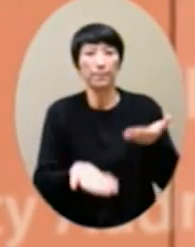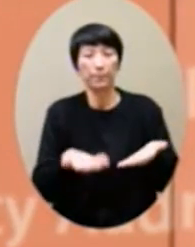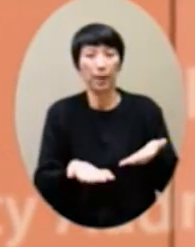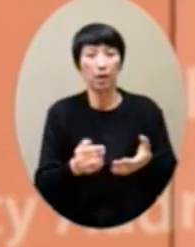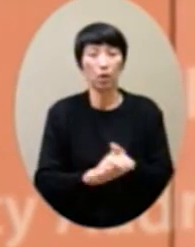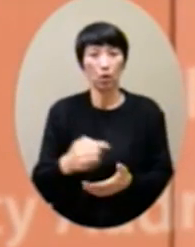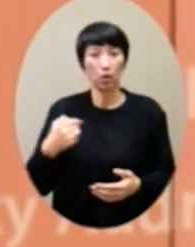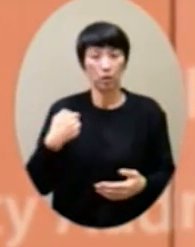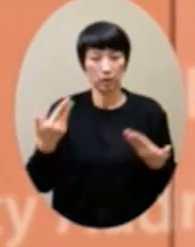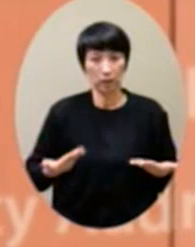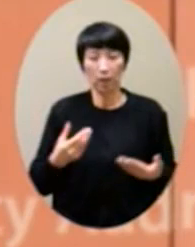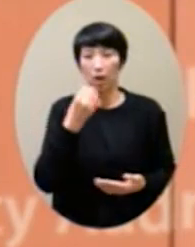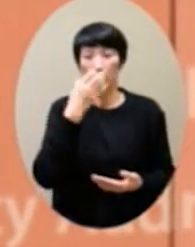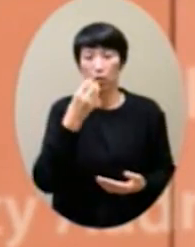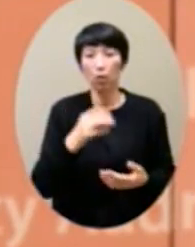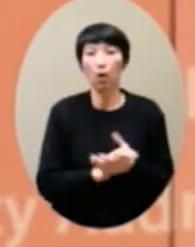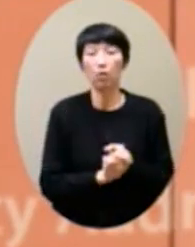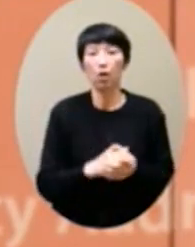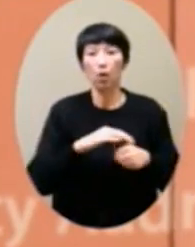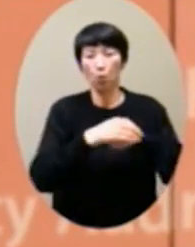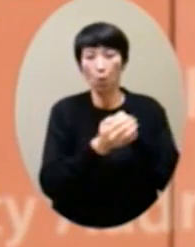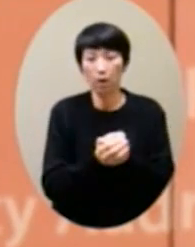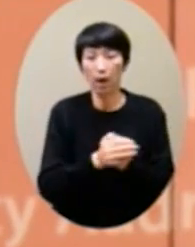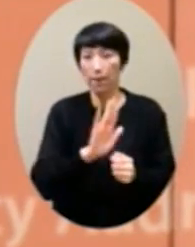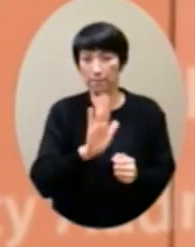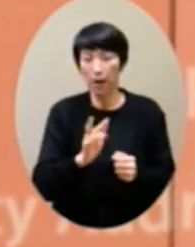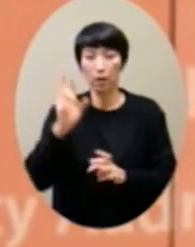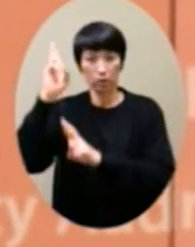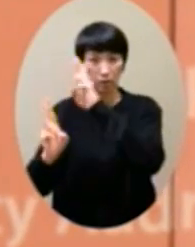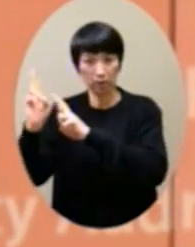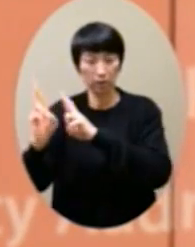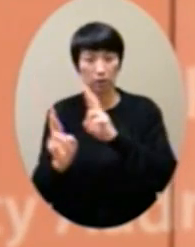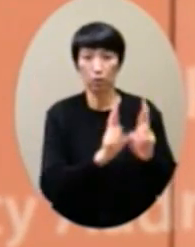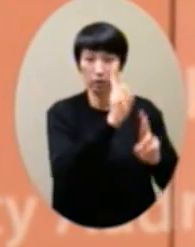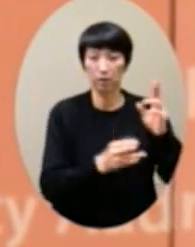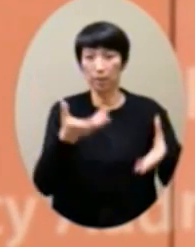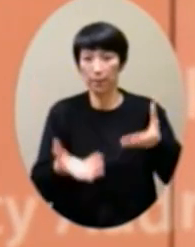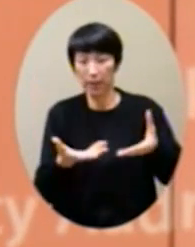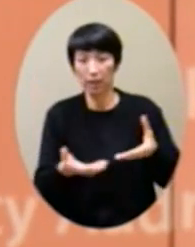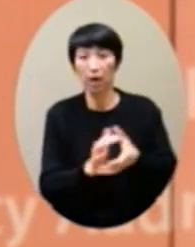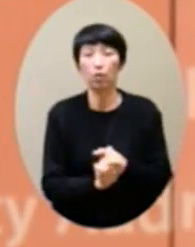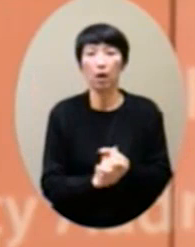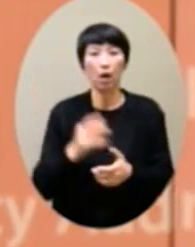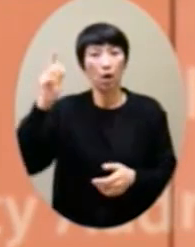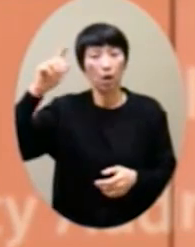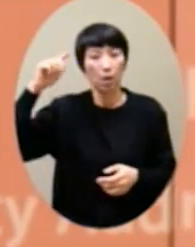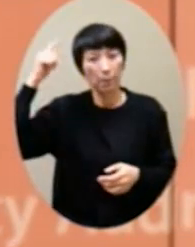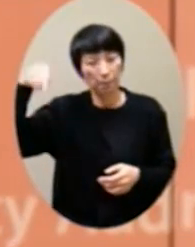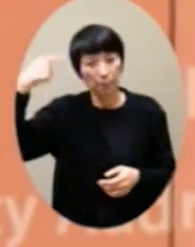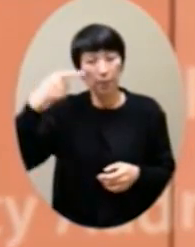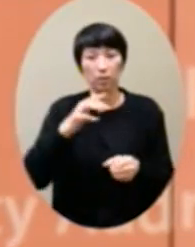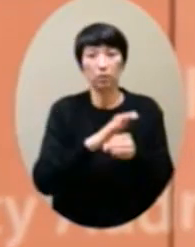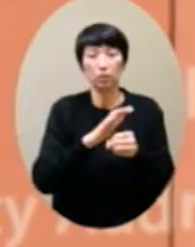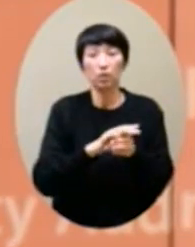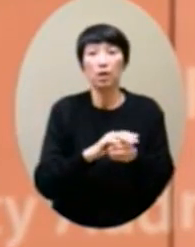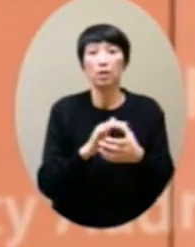個國家。如果我哋用城市比城市咧，你一人一票選出嚟嘅市長，倫敦好、東京好、紐約好，個權